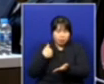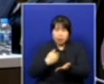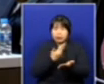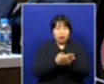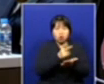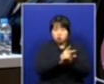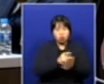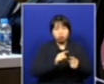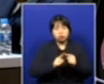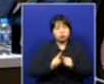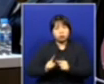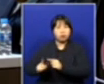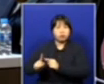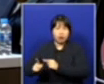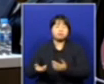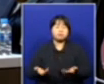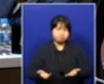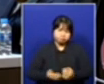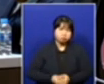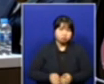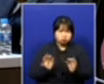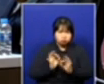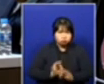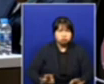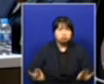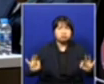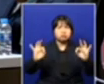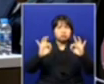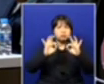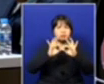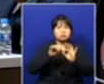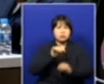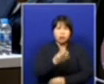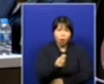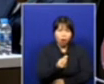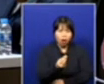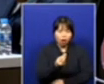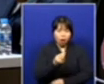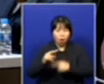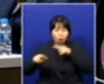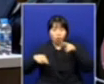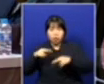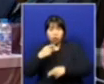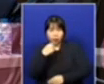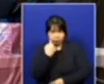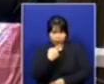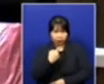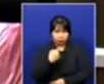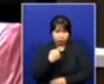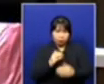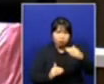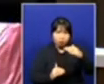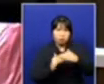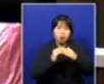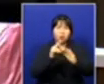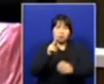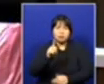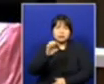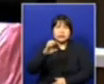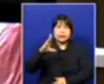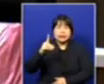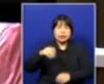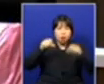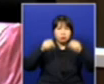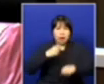ไปครับจำเป็นขนาดไหนแล้วใครตรวจสอบขีดความสามารถคืออะไรใครประเมินให้